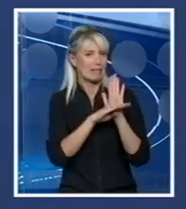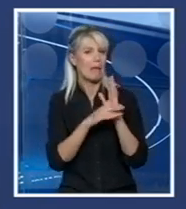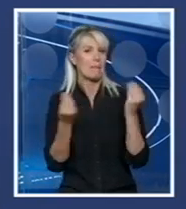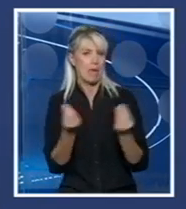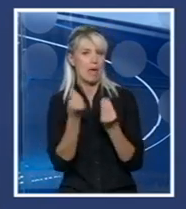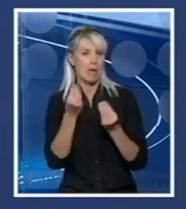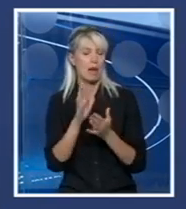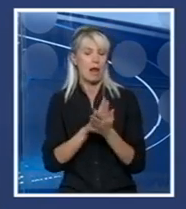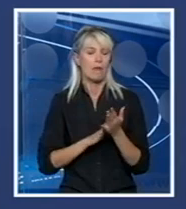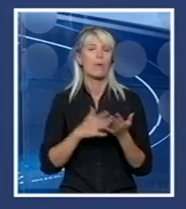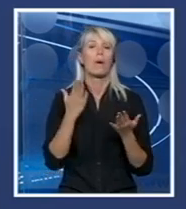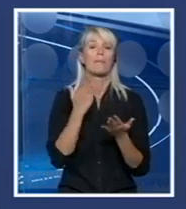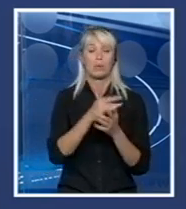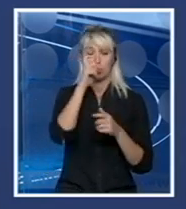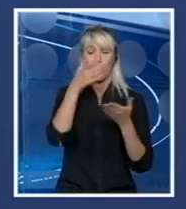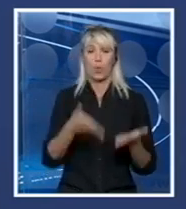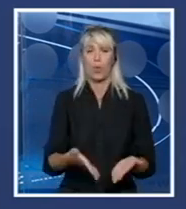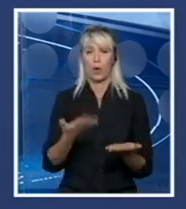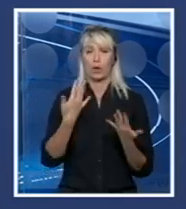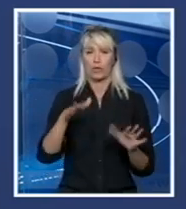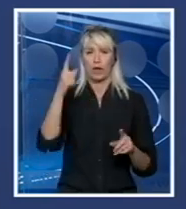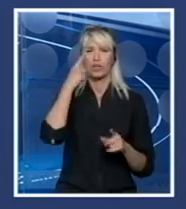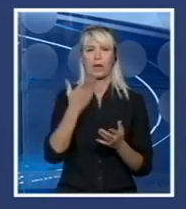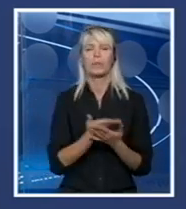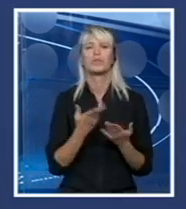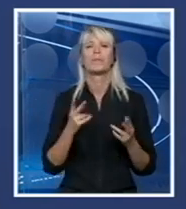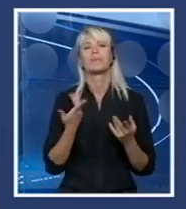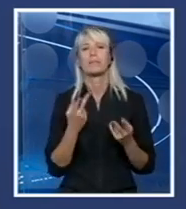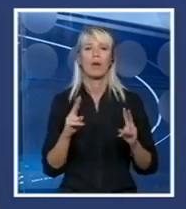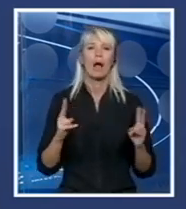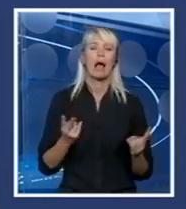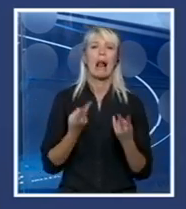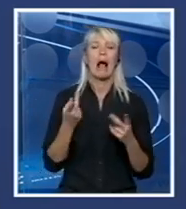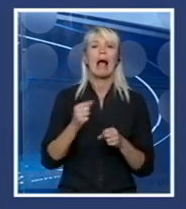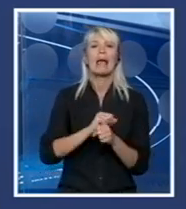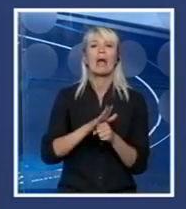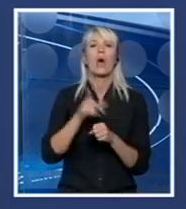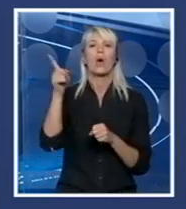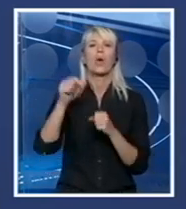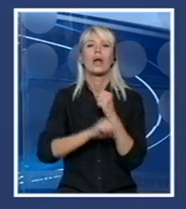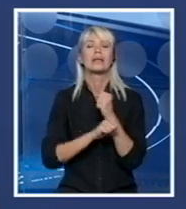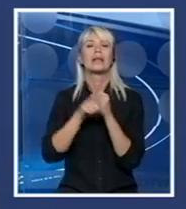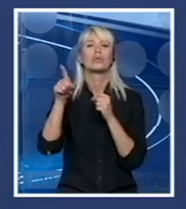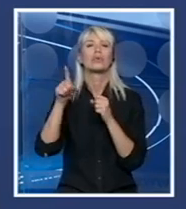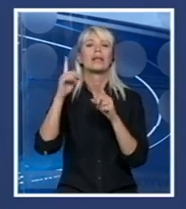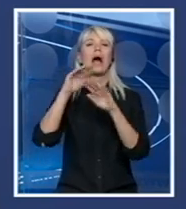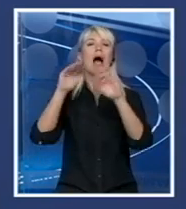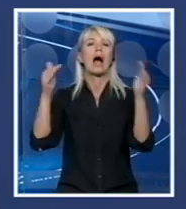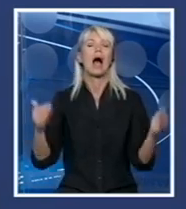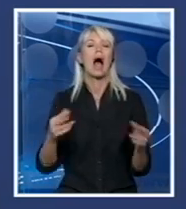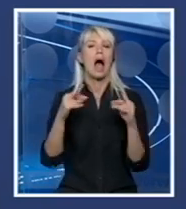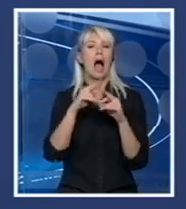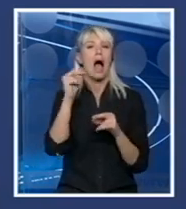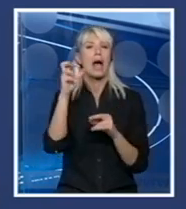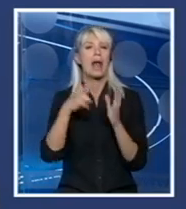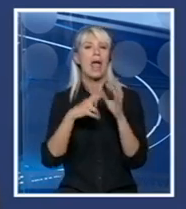Beogradu se već zna da će biti taj neki laki COVID za studente ovde arena, a čekanje rezultata hostel u